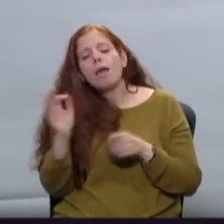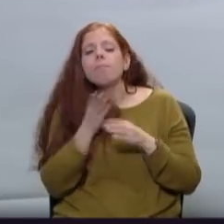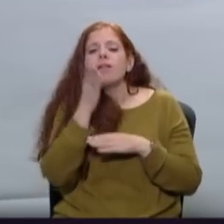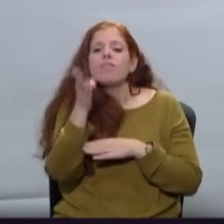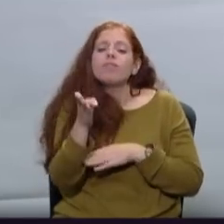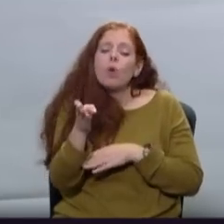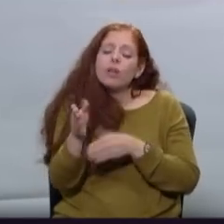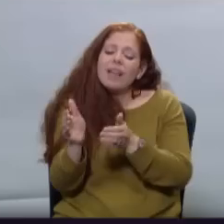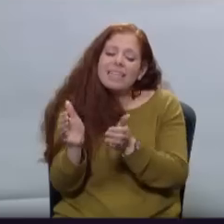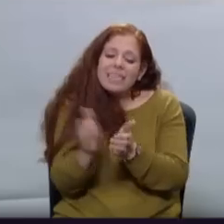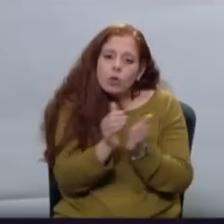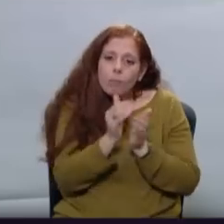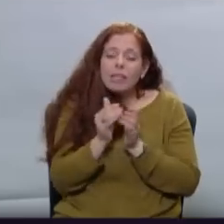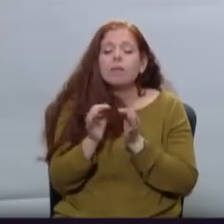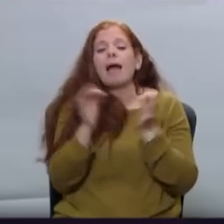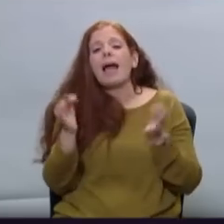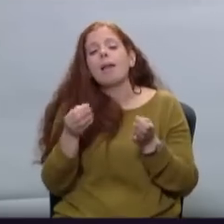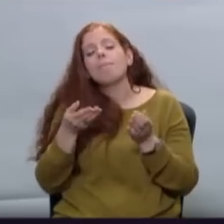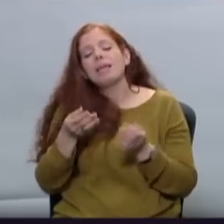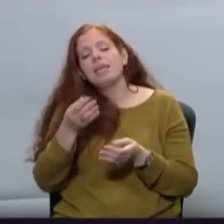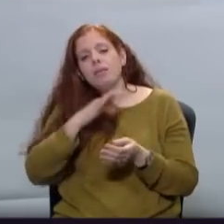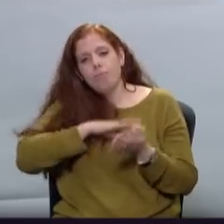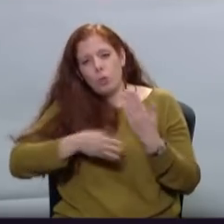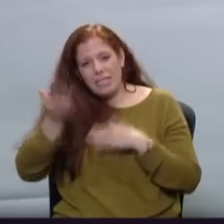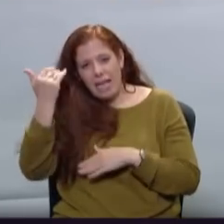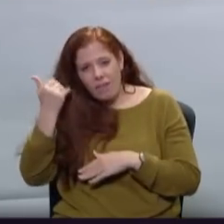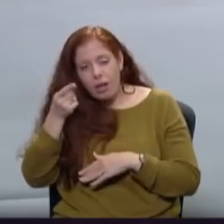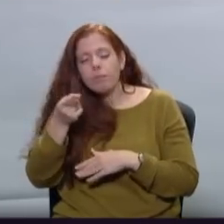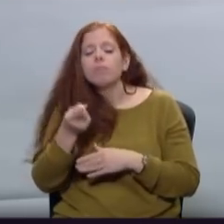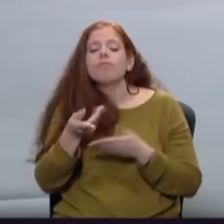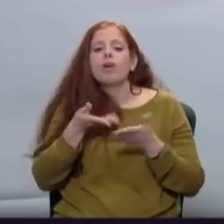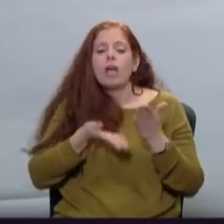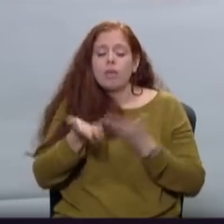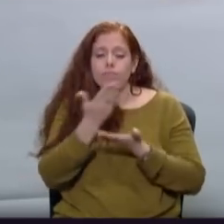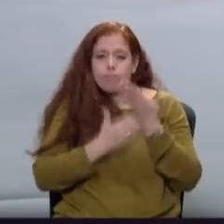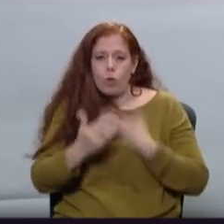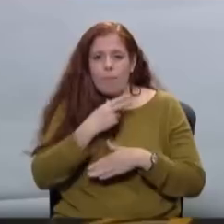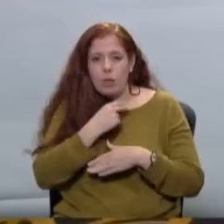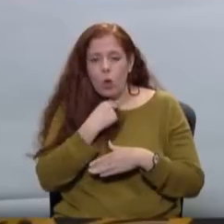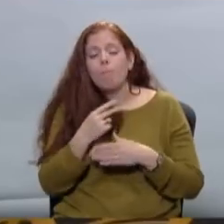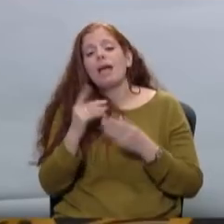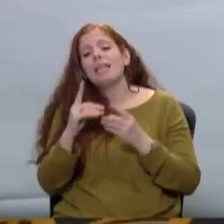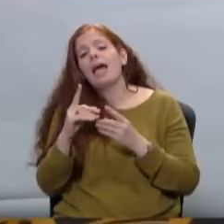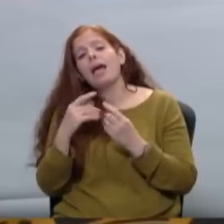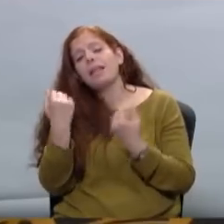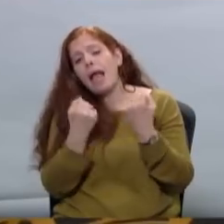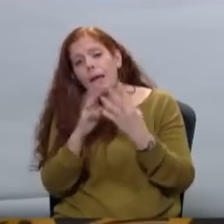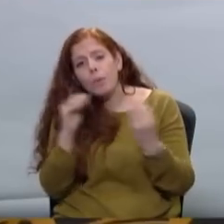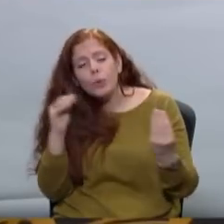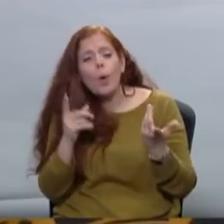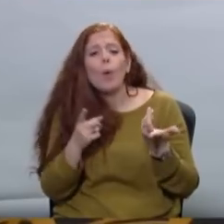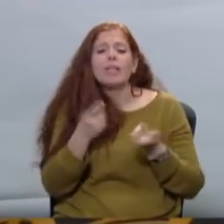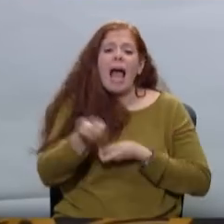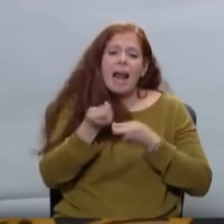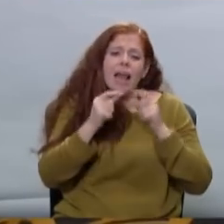לסקטורים הקטנים, החל מיוצאי חבר העמים ויוצאי אתיופיה, דרך נהגי מוניות, חקלאים